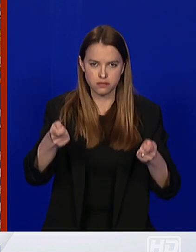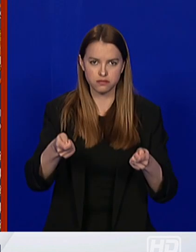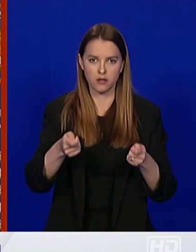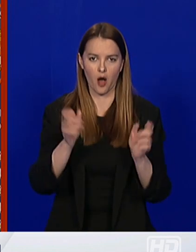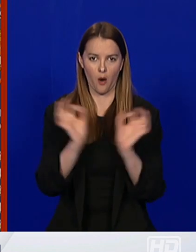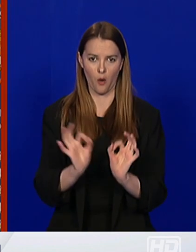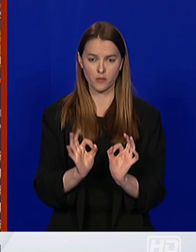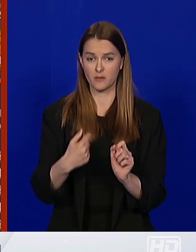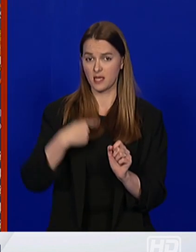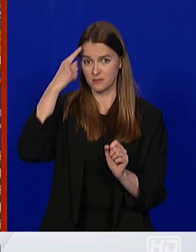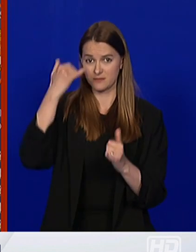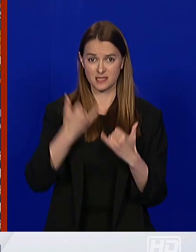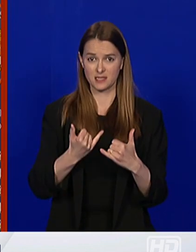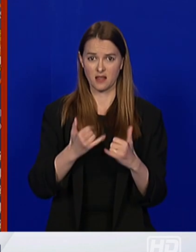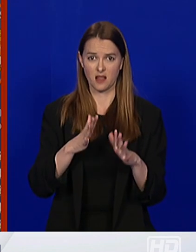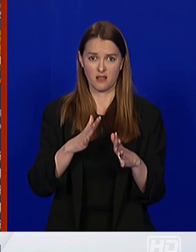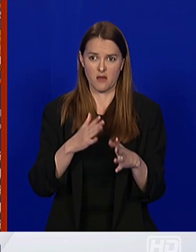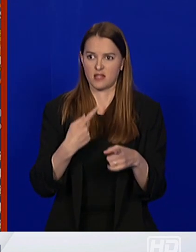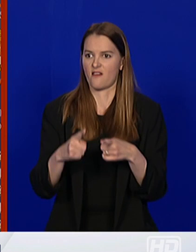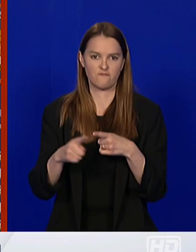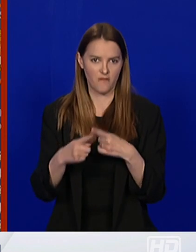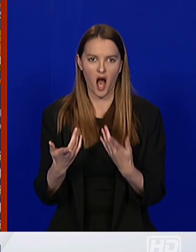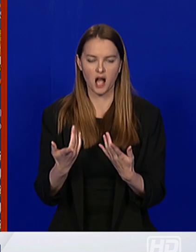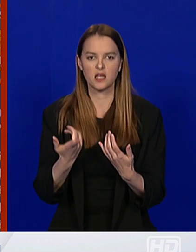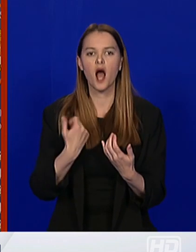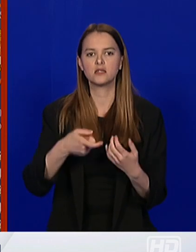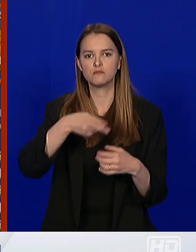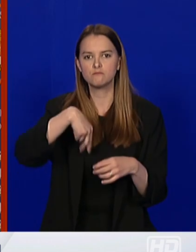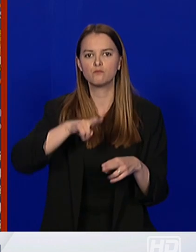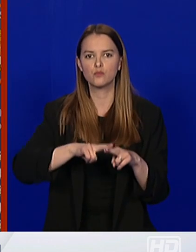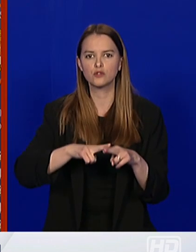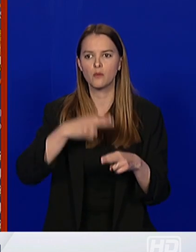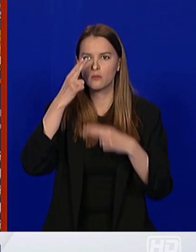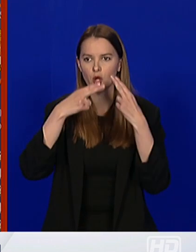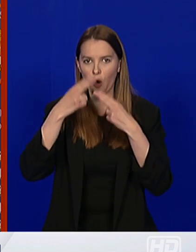nema nedostatka, ali ćemo u svakom slučaju to provjeriti na terenu i